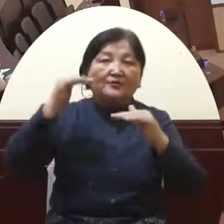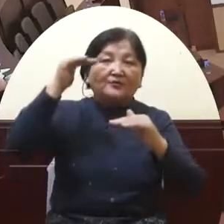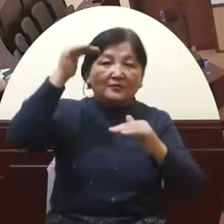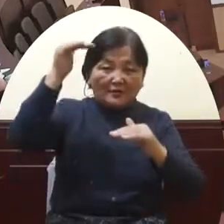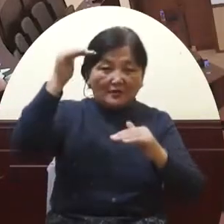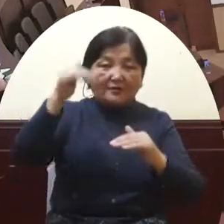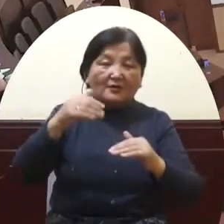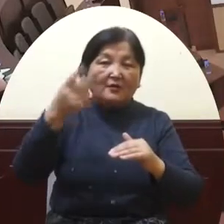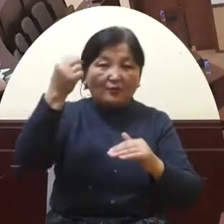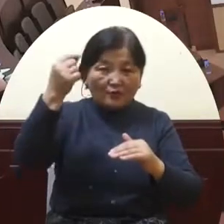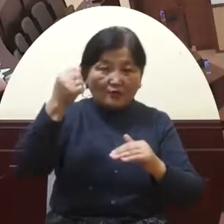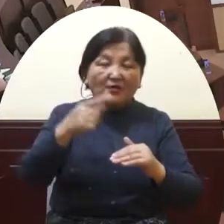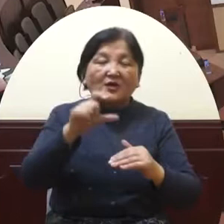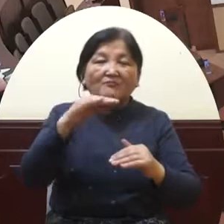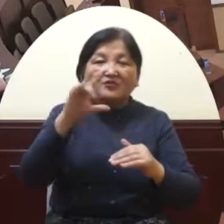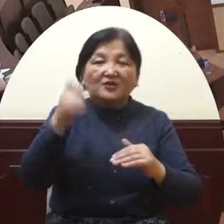Ийм хоёрхан шийдэл байгаа.